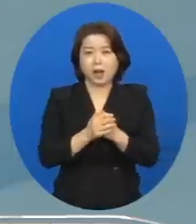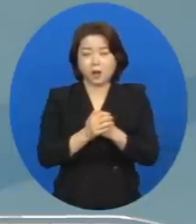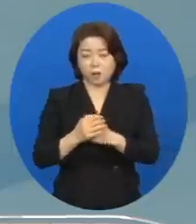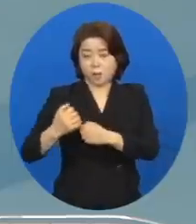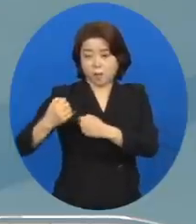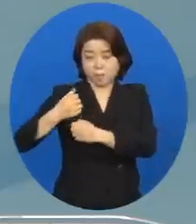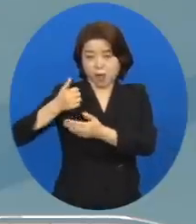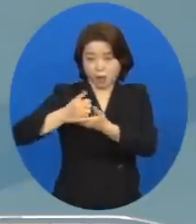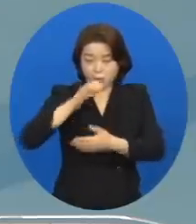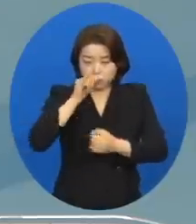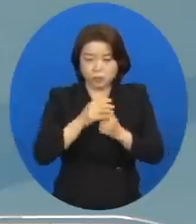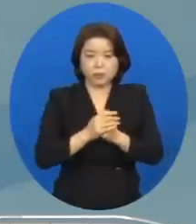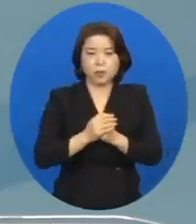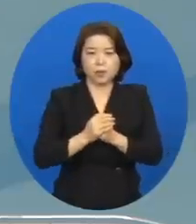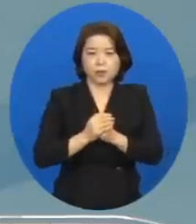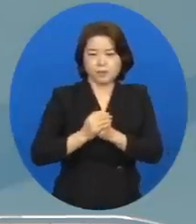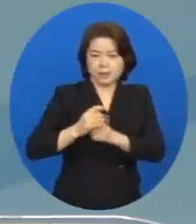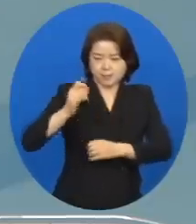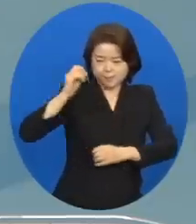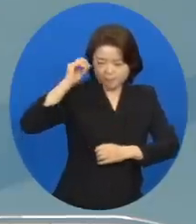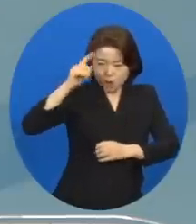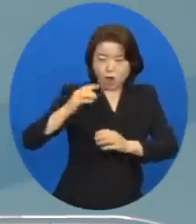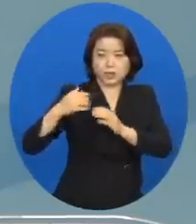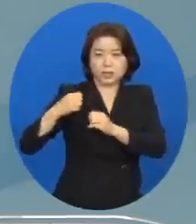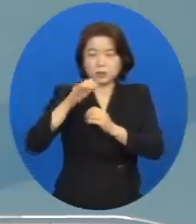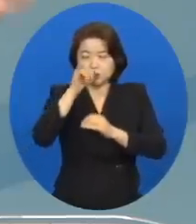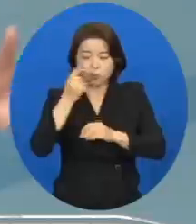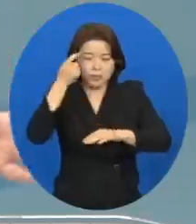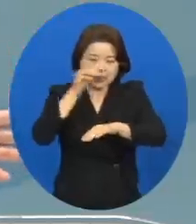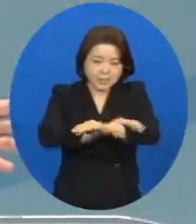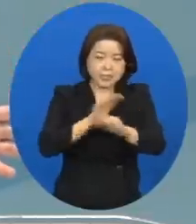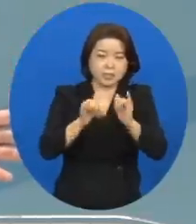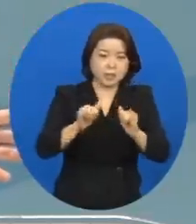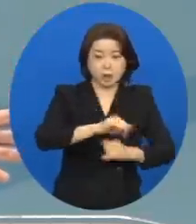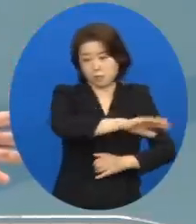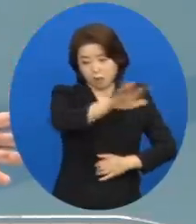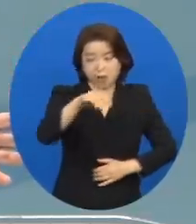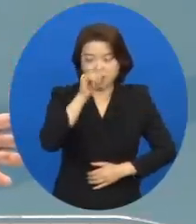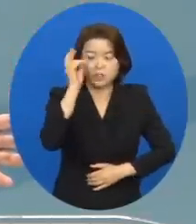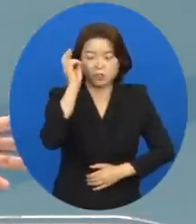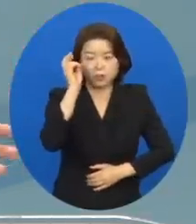장군들도 있고 용사들도 지혜자들도 많았습니다.